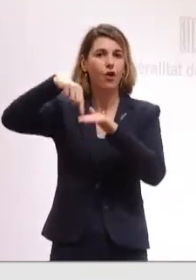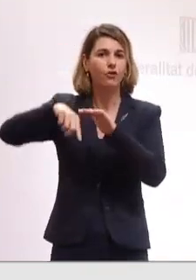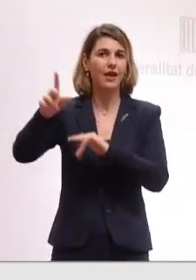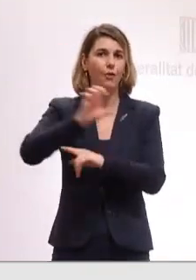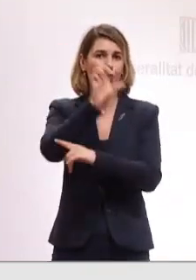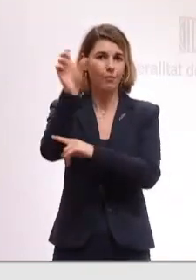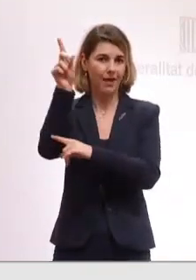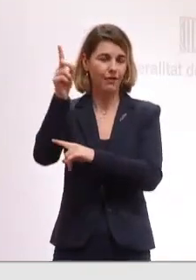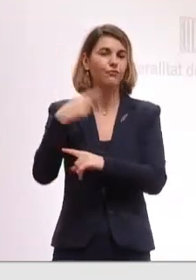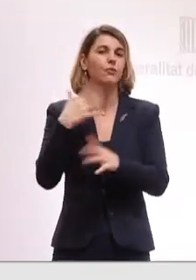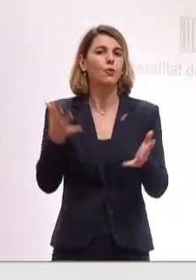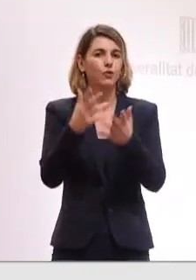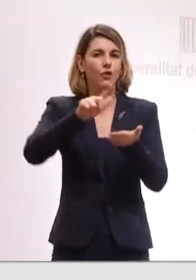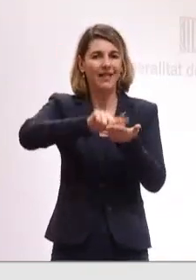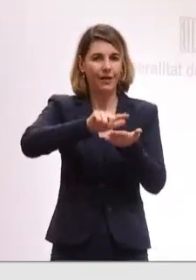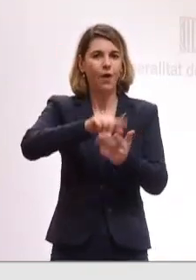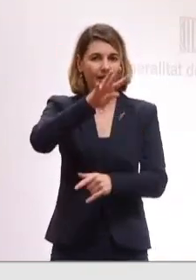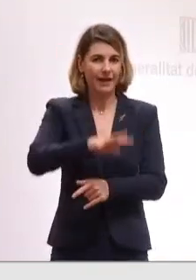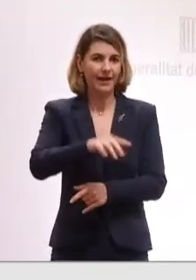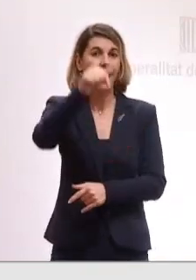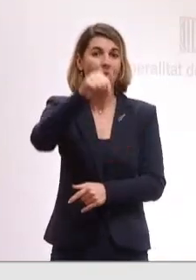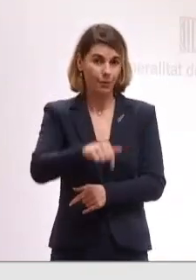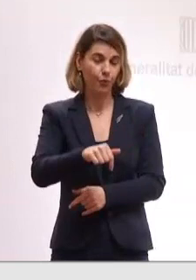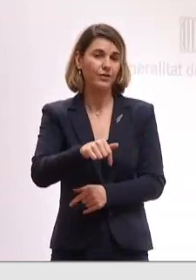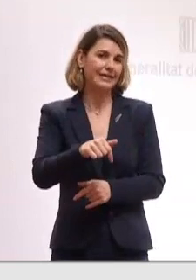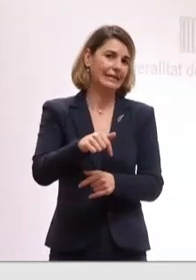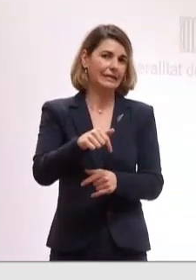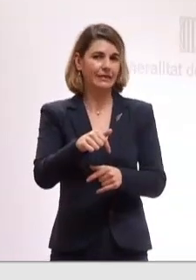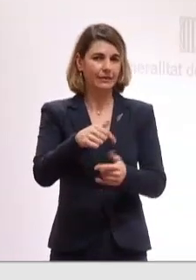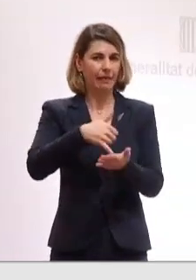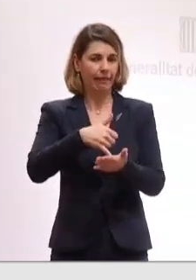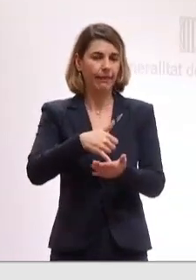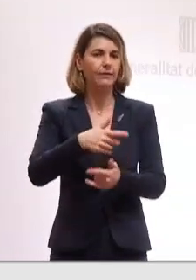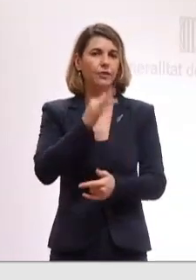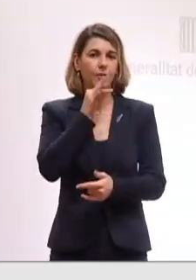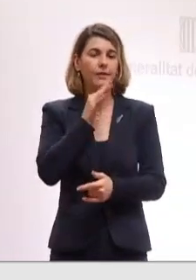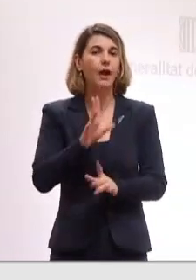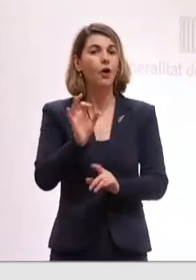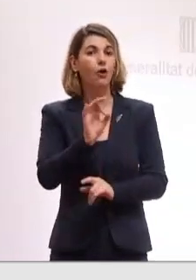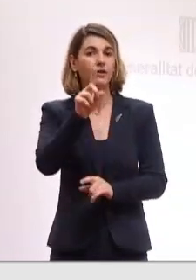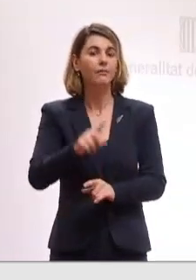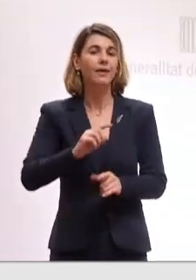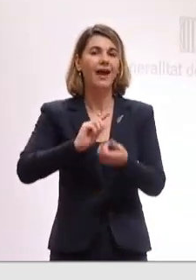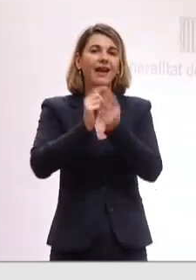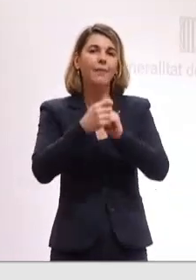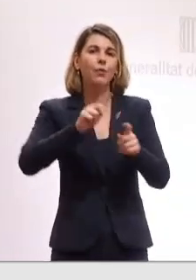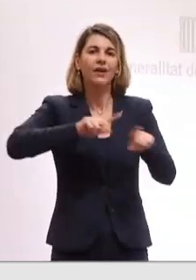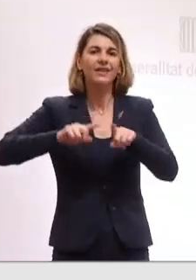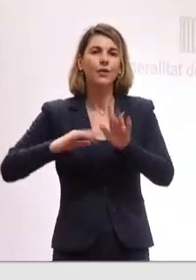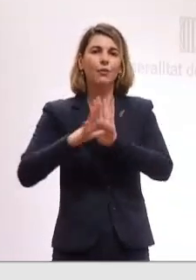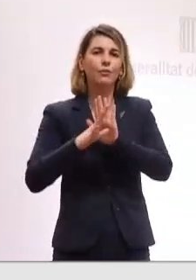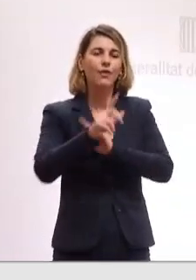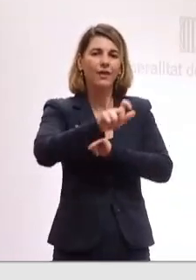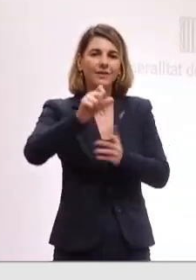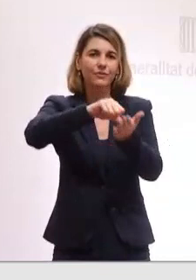la promoció de la llengua catalana, avui malauradament residual, el canvi organitzatiu i l'apropament a la